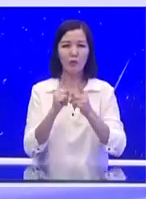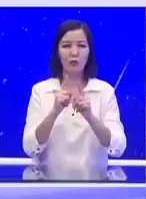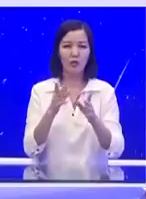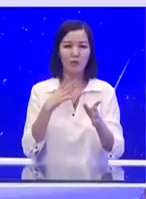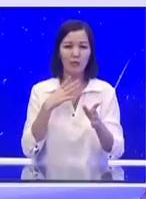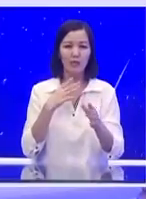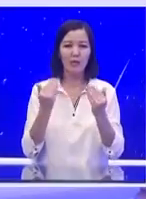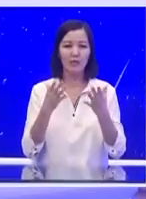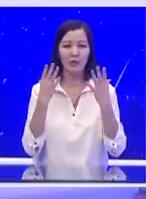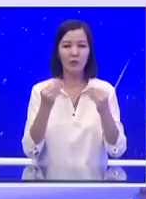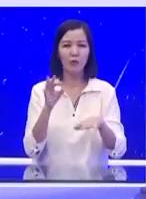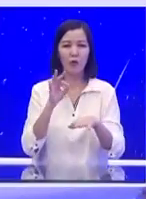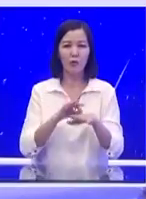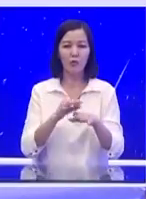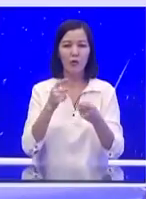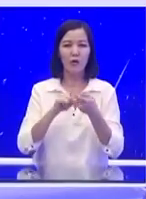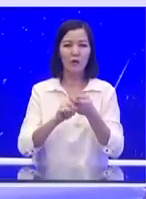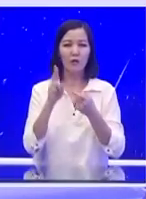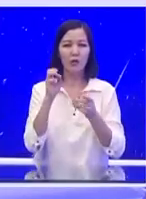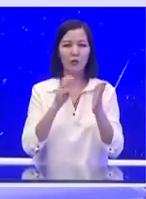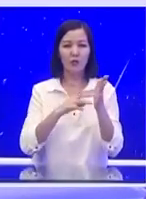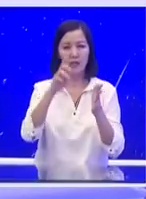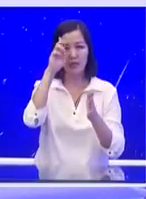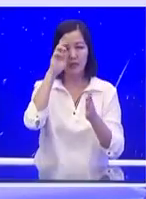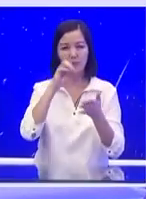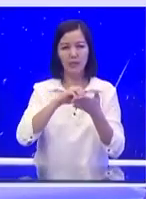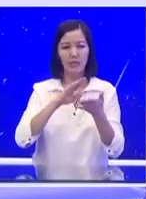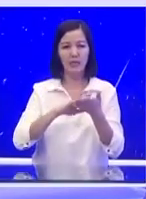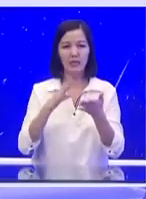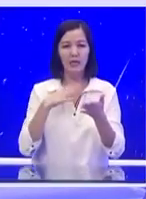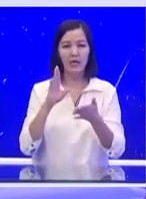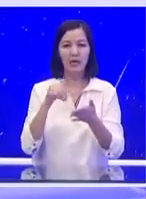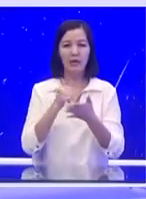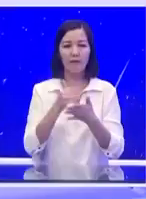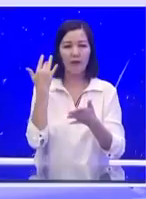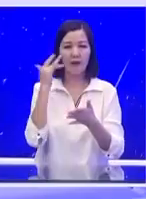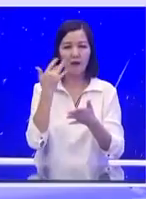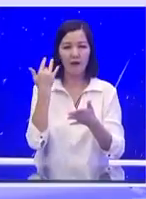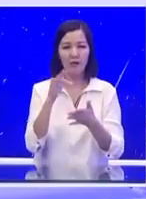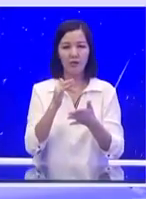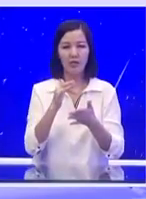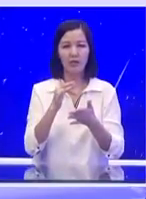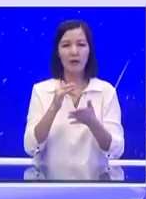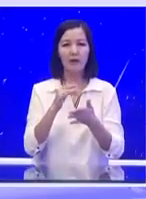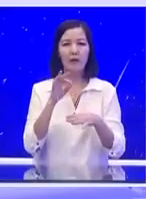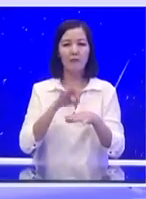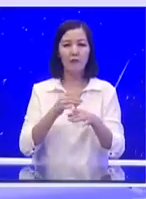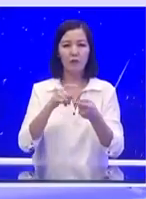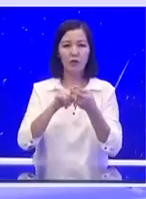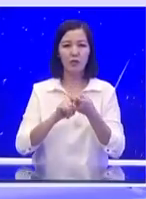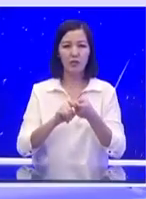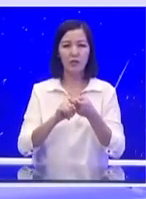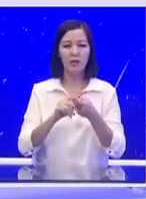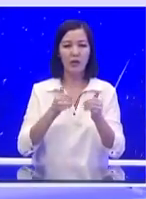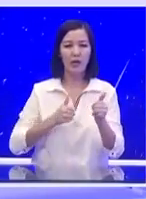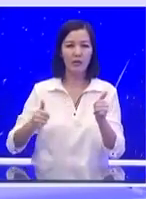сайын өзгеріп жатыр. Қазіргі күні COVID-19 вирусы 208 елде тіркелген, негізгісі ақыш. Құрама штатта